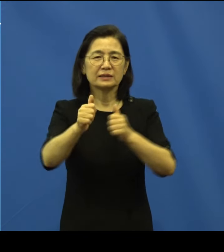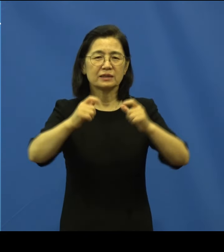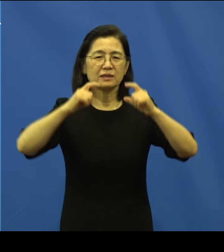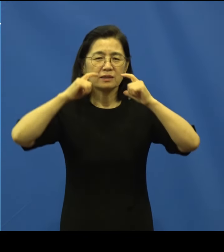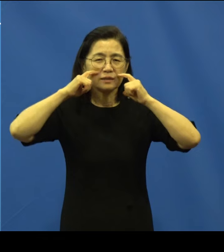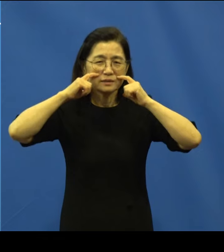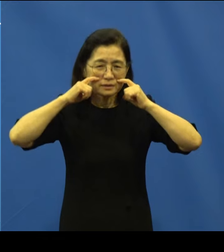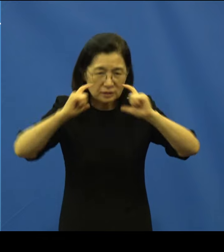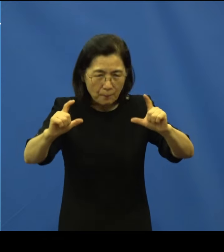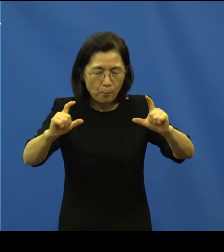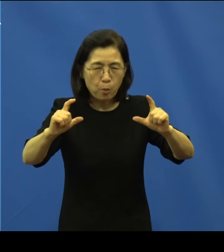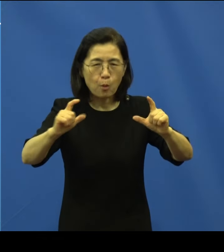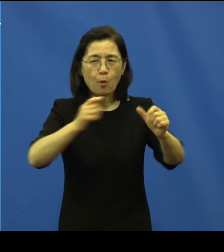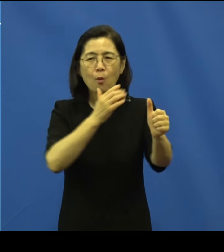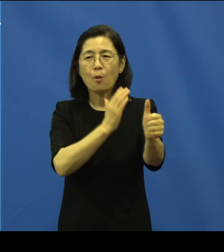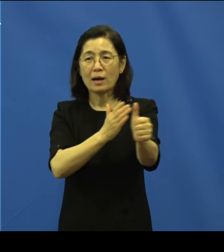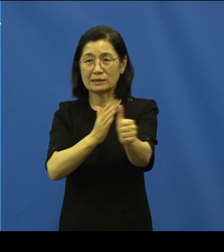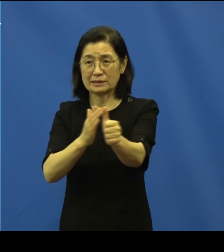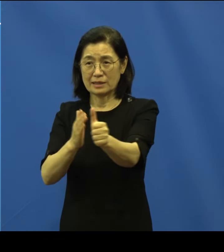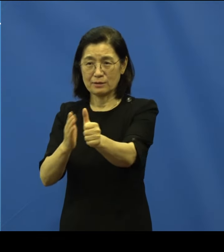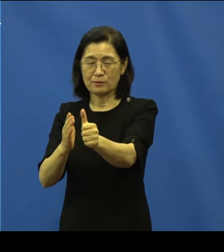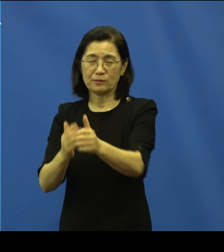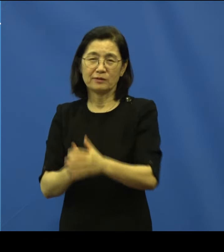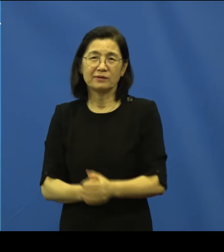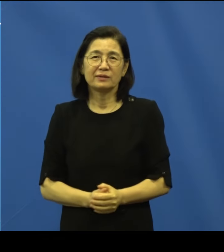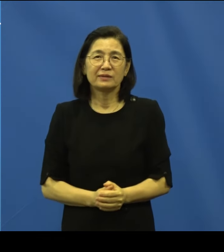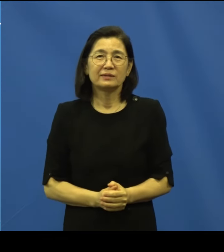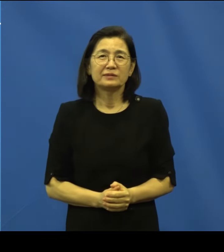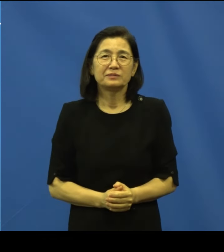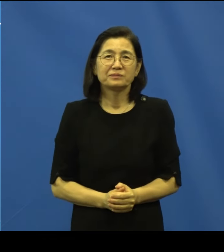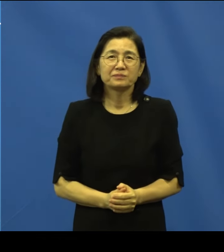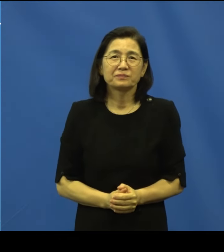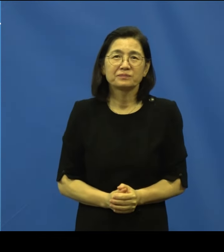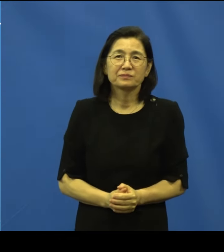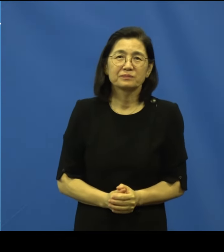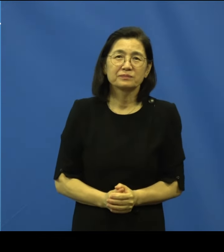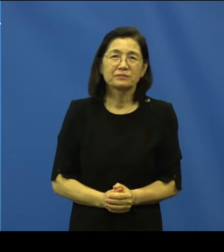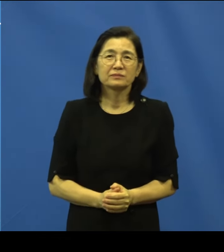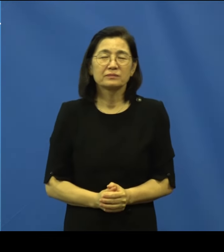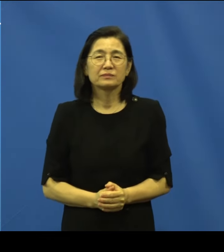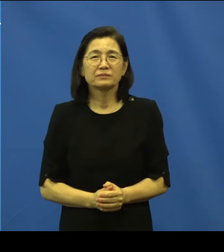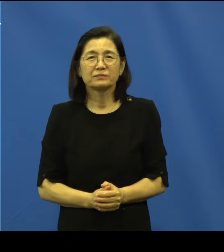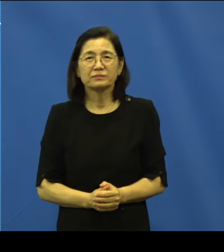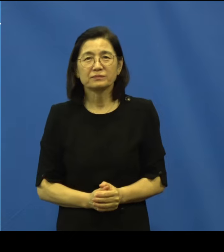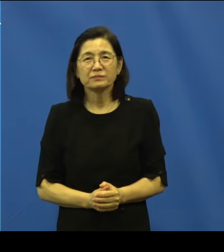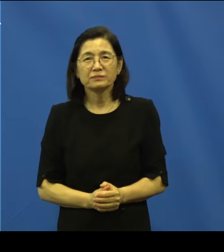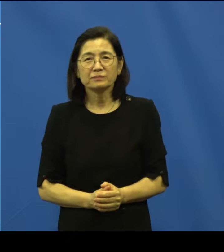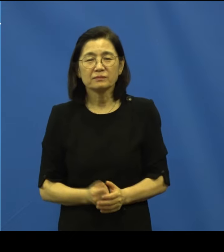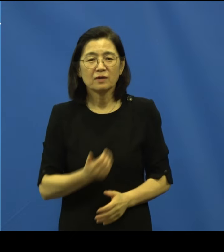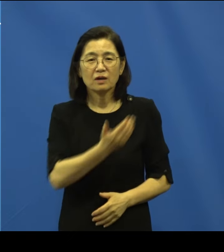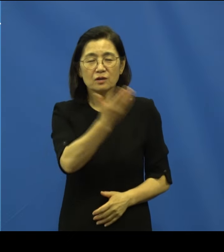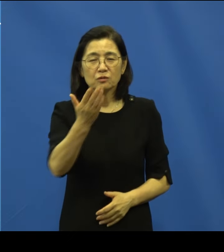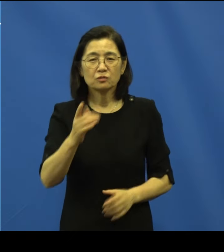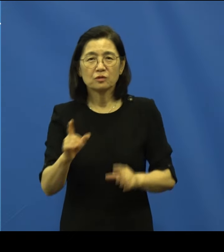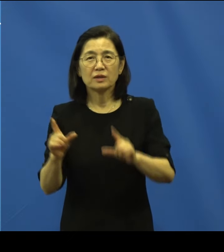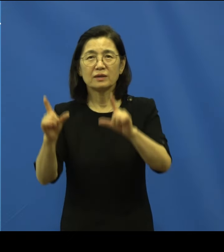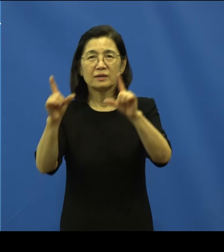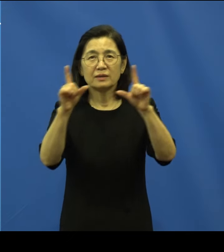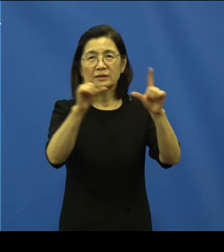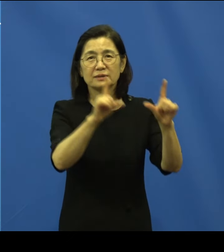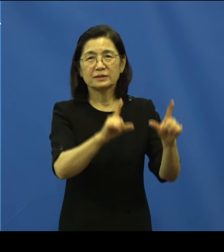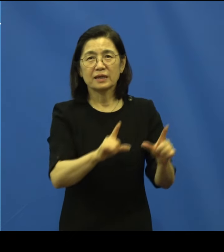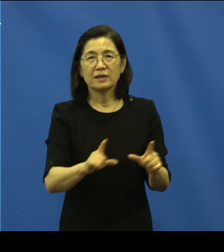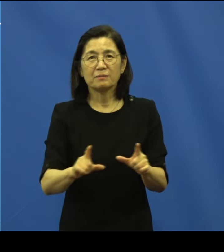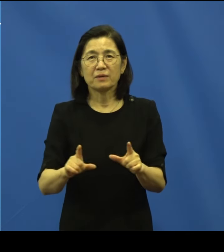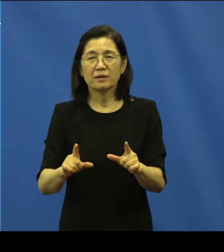바라고, 승리를 다른 사람들도 누릴 수 있도록 도와주시는 여러분들의 삶이 되시기를 바라고, 여러분들의 삶을 짓누르고 있는